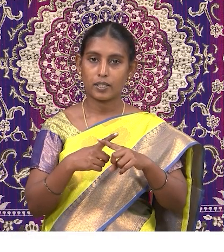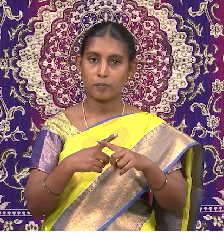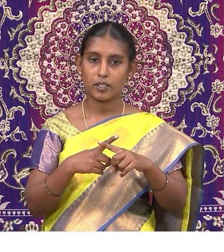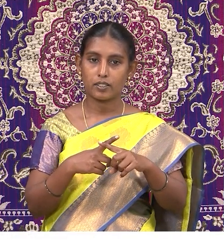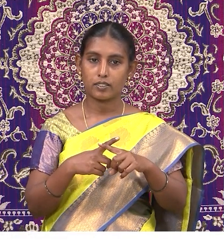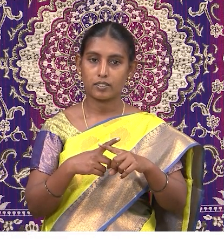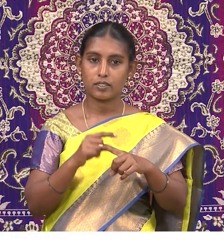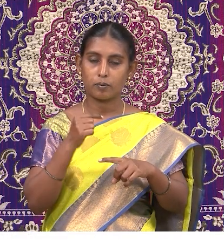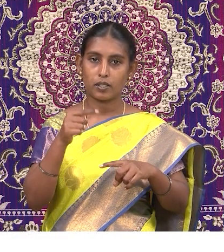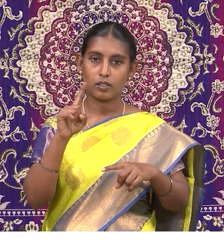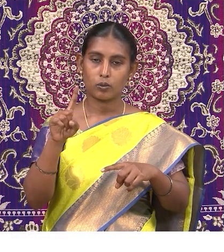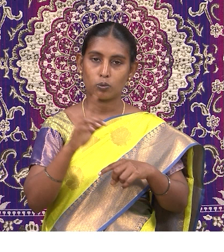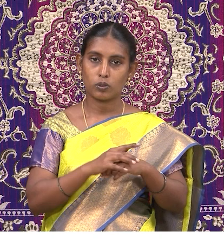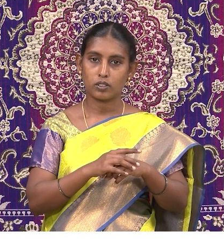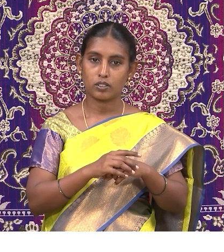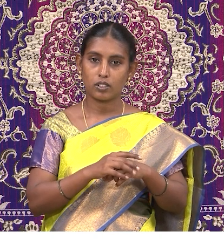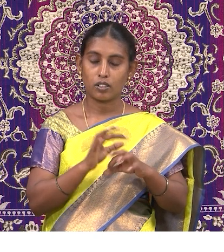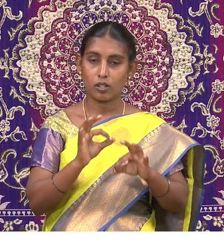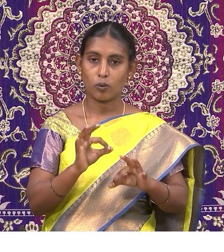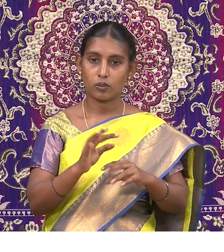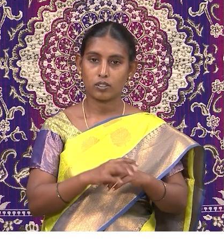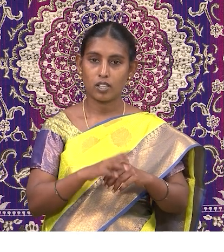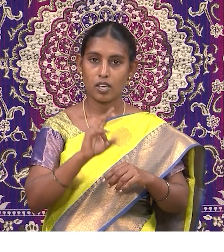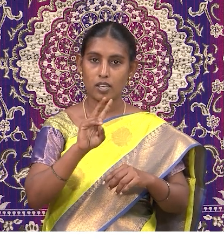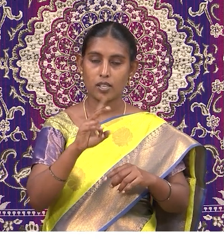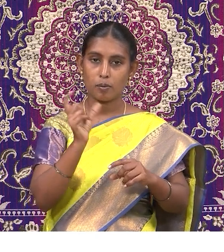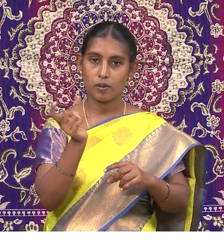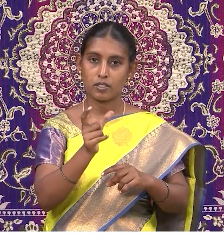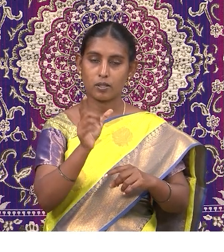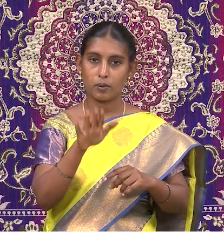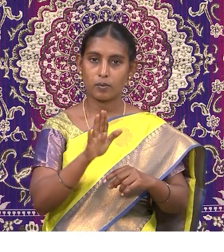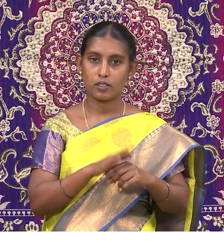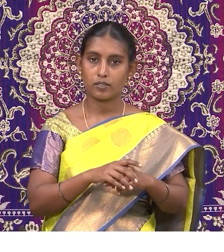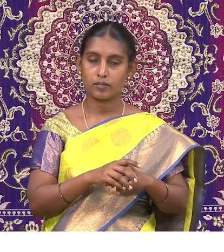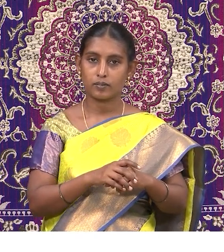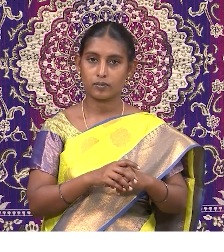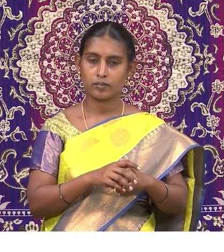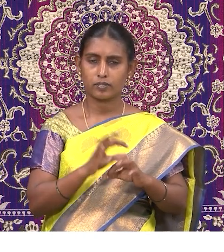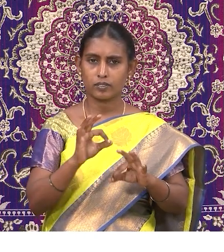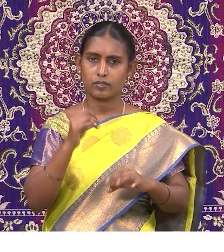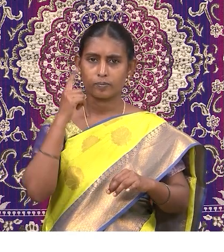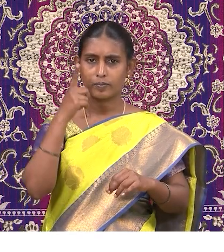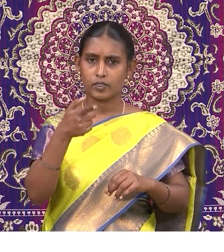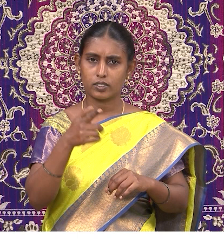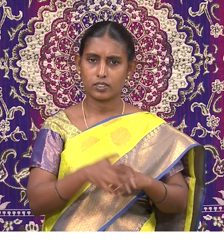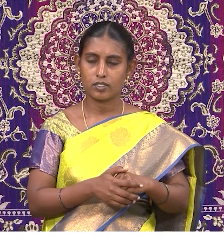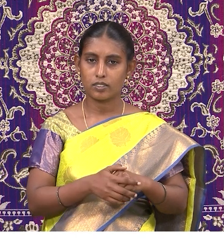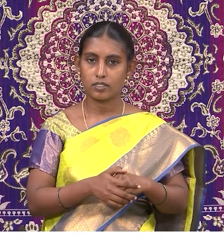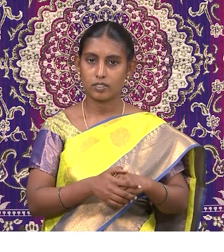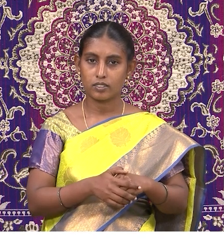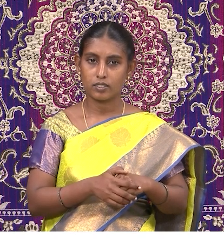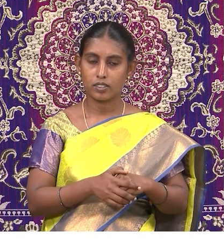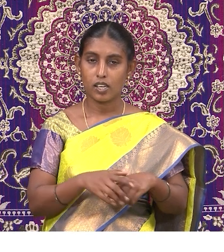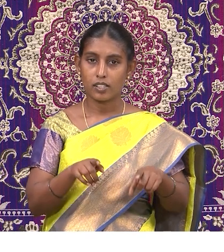பெருக்கற்பலன் -1 தகுந்த இருபடி சமன்பாடு. தெளிவாயிடுச்சா? அப்போ இதை போல்